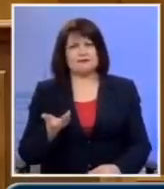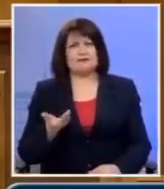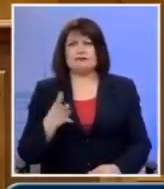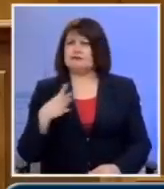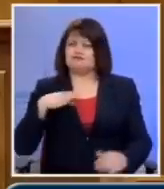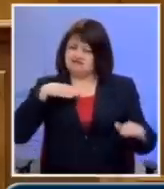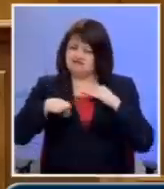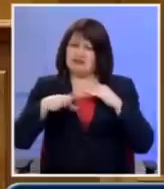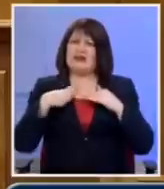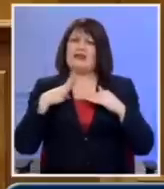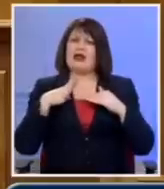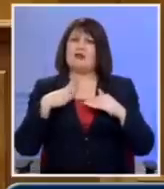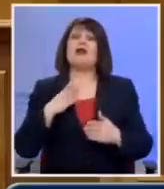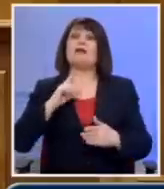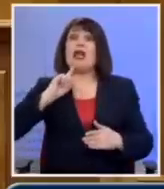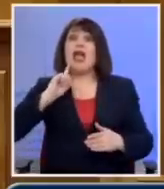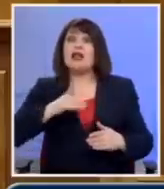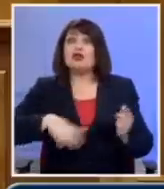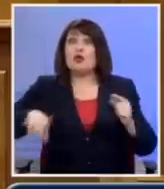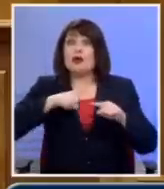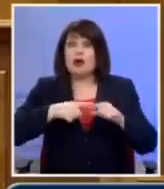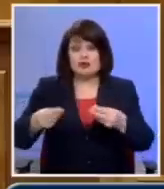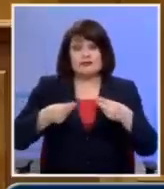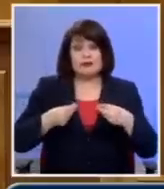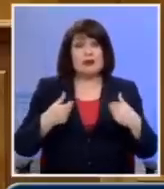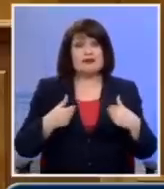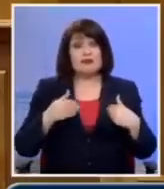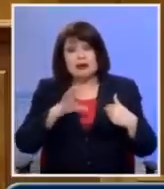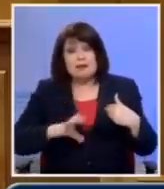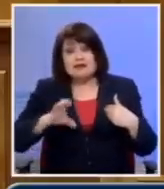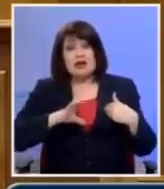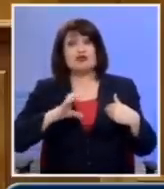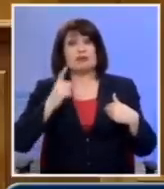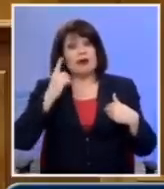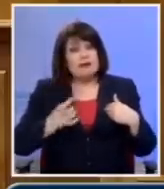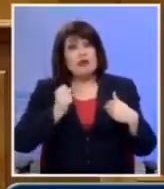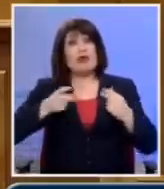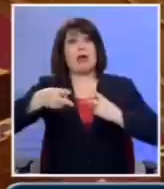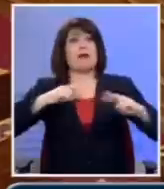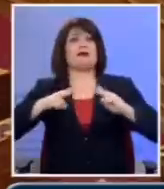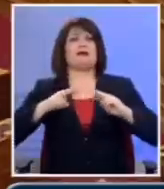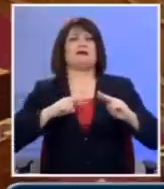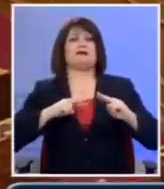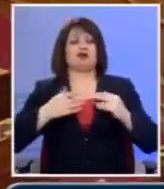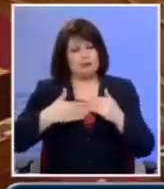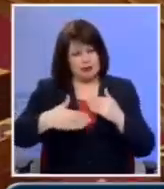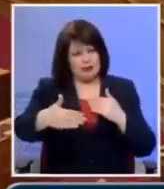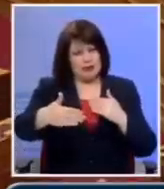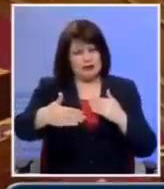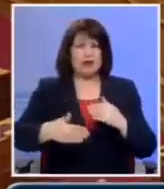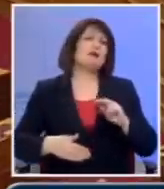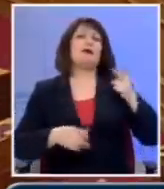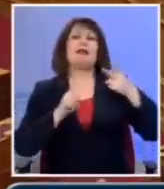ρεβασισμού, αλλά εμείς έχουμε πάρει αυτή τη λαϊκή εντολή να διερευνήσουμε αυτές τις απαντήσεις. ή αργότερα η